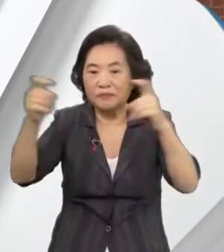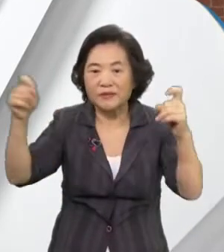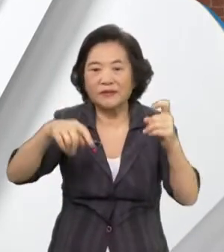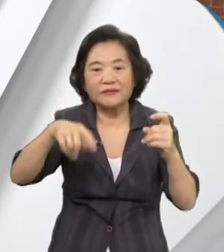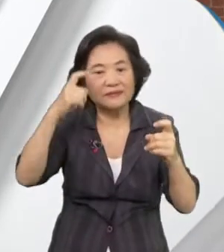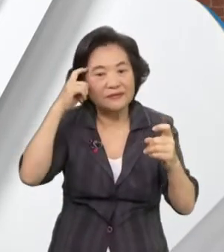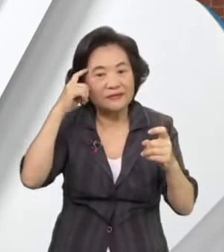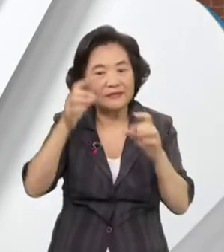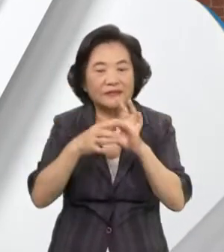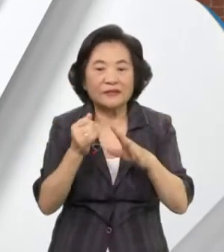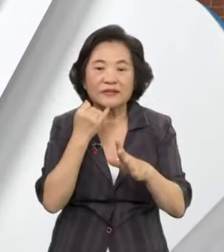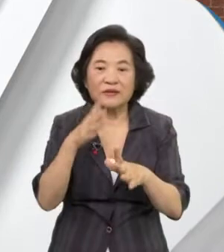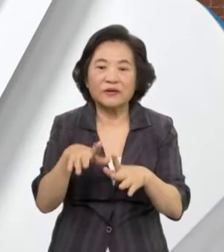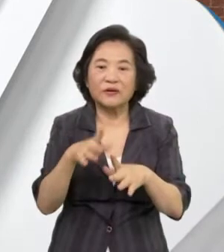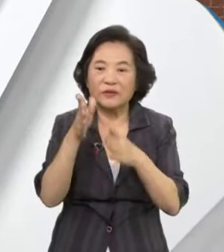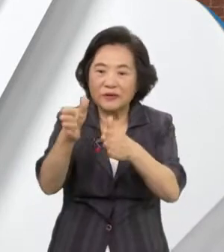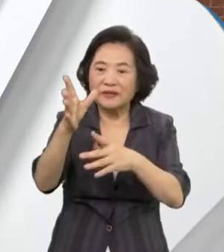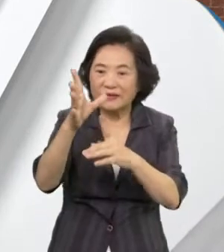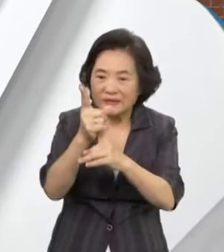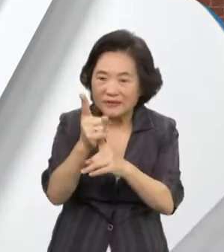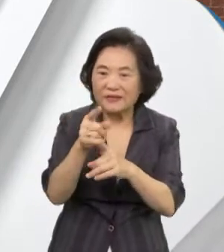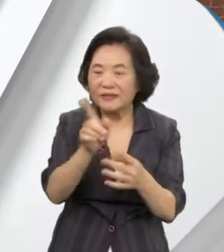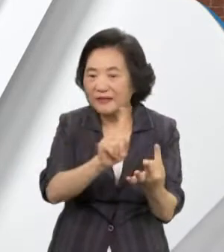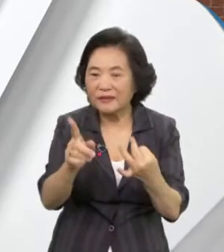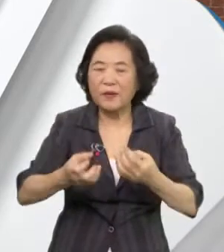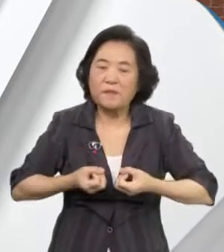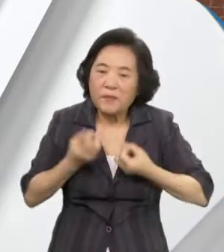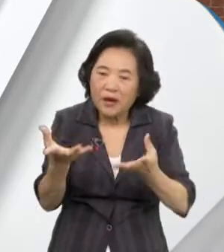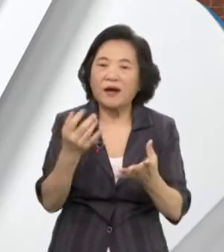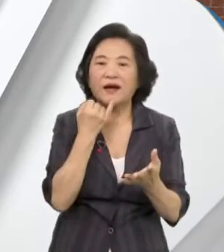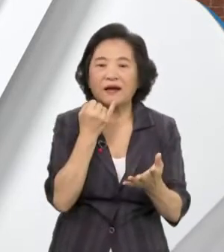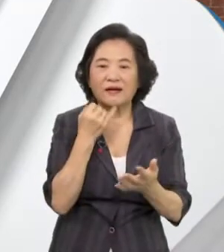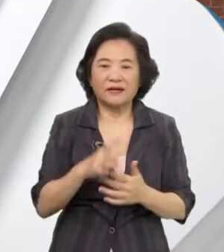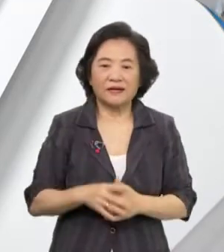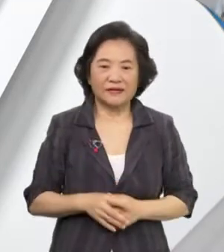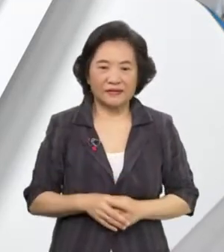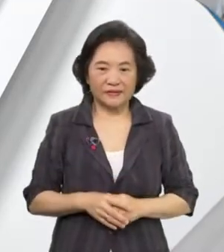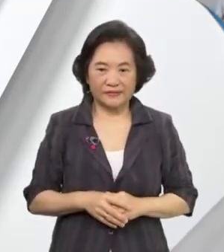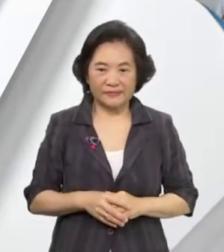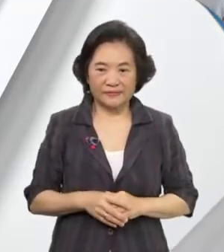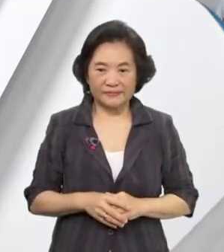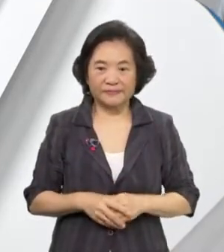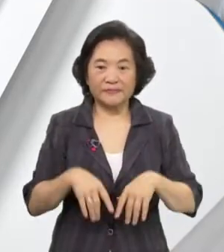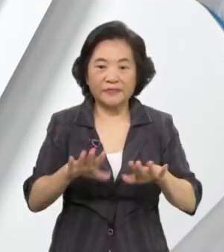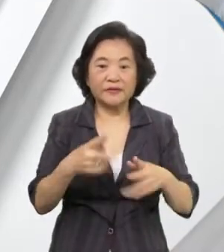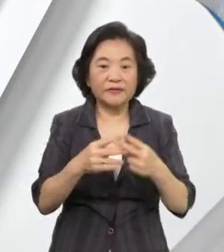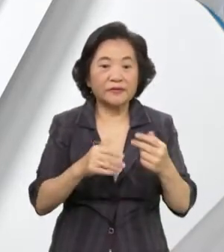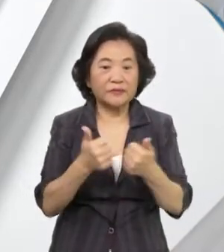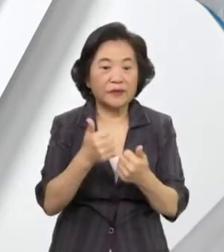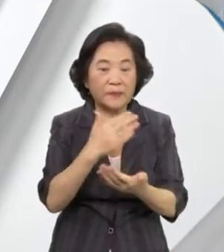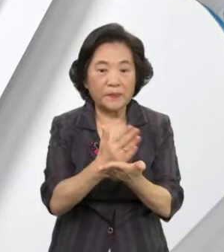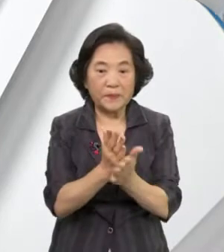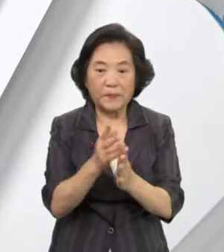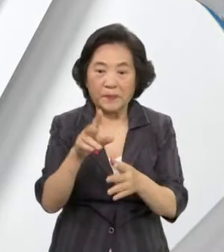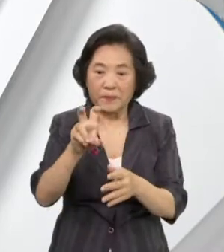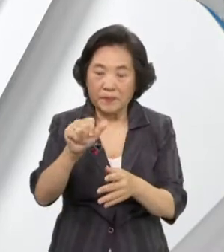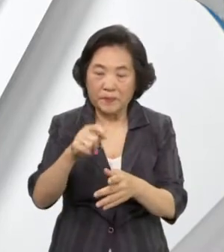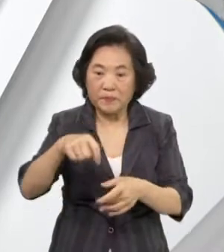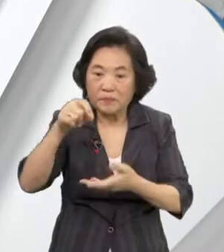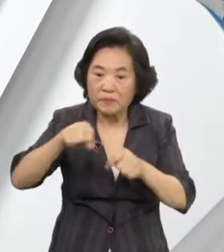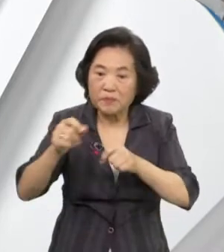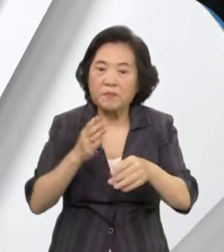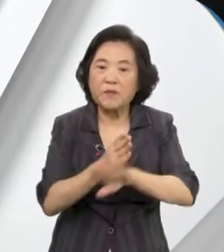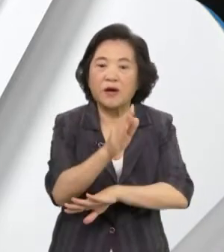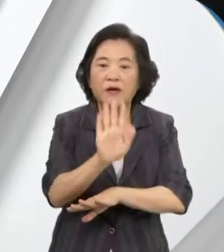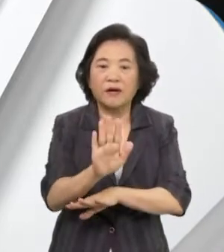安尼的该放假啊，了三观台地热，然后去煮烧。 今年校委会通过的25提案计